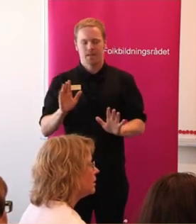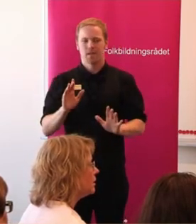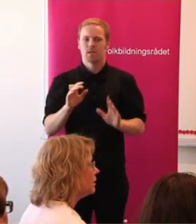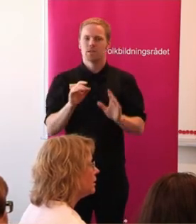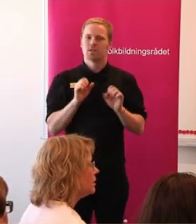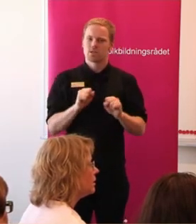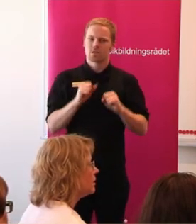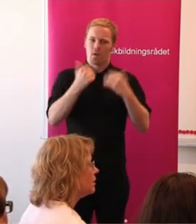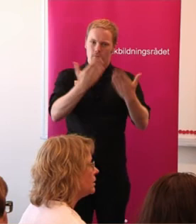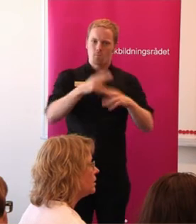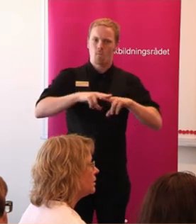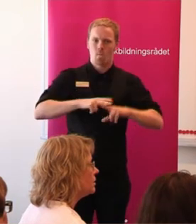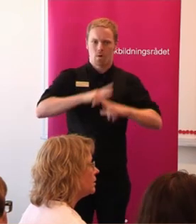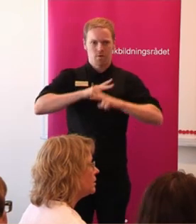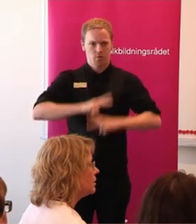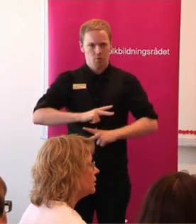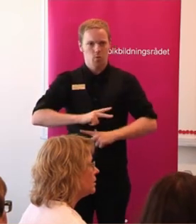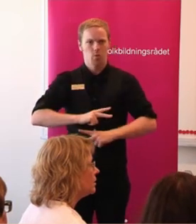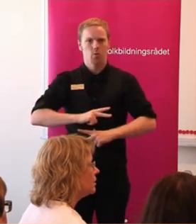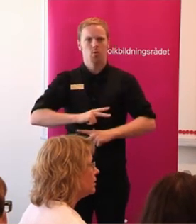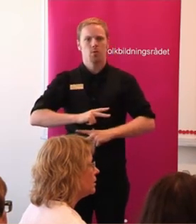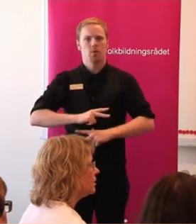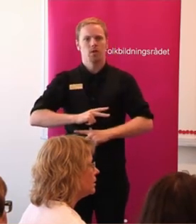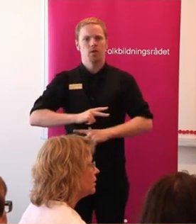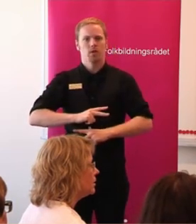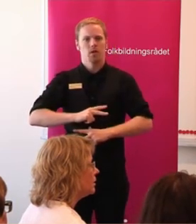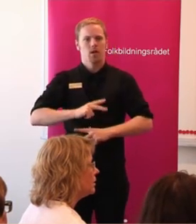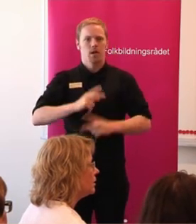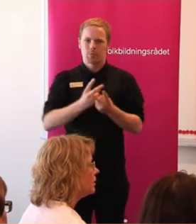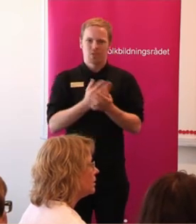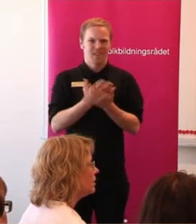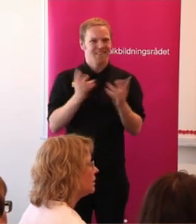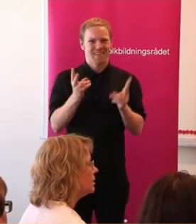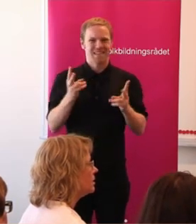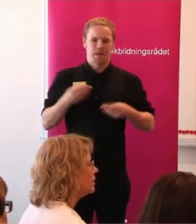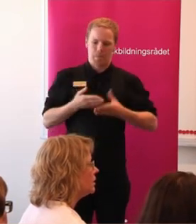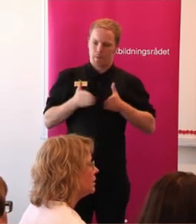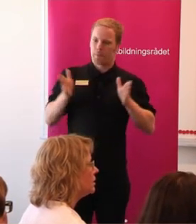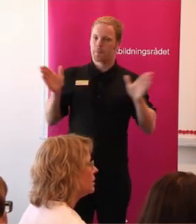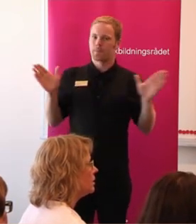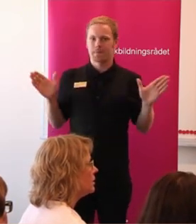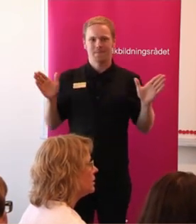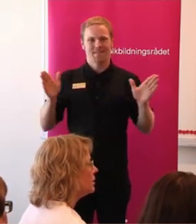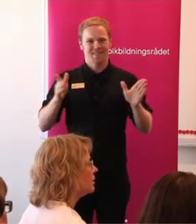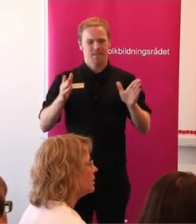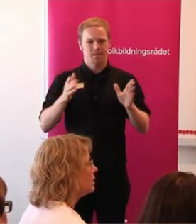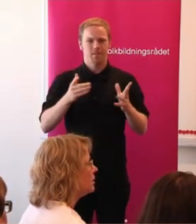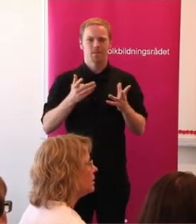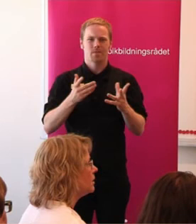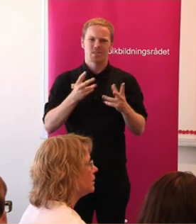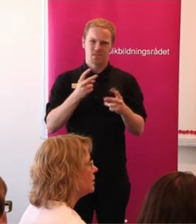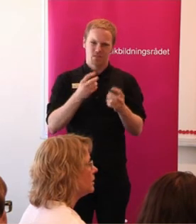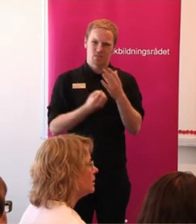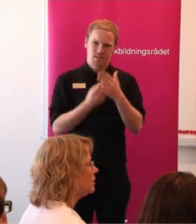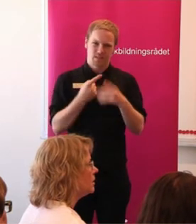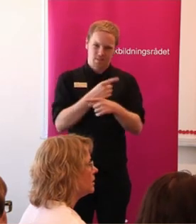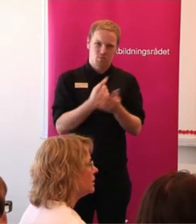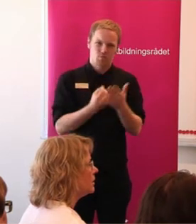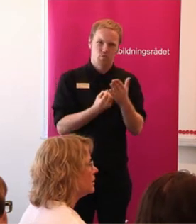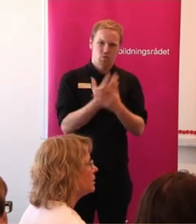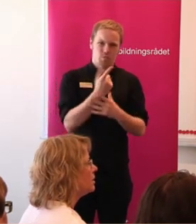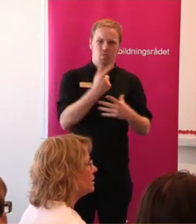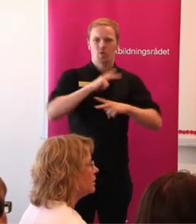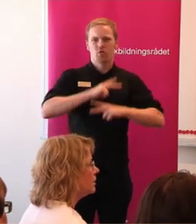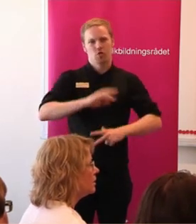är lite trygg i den här miljön och sånt. Och då är man inte lika utåtriktad. Mm. Utan då skapar man den här tryggheten. Så jag tror det är en av